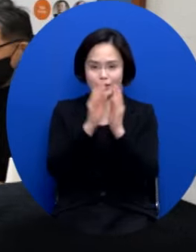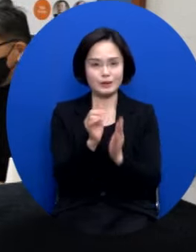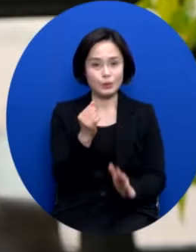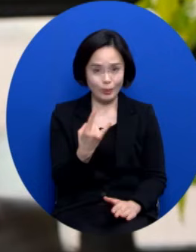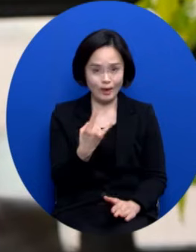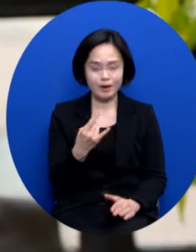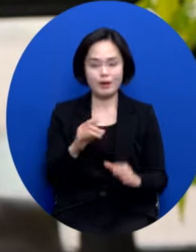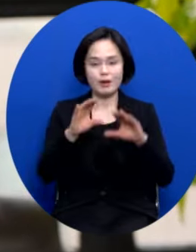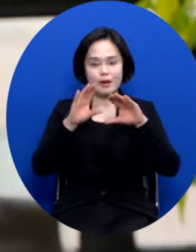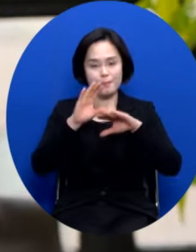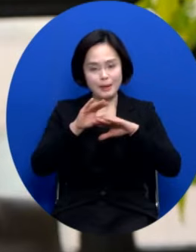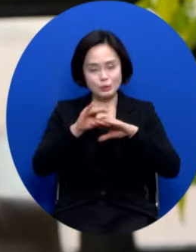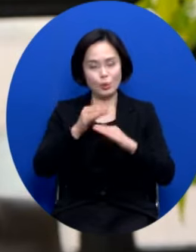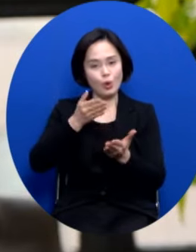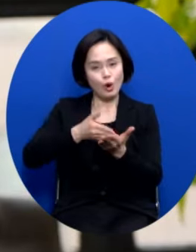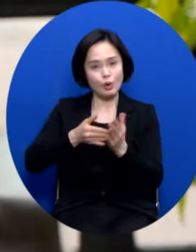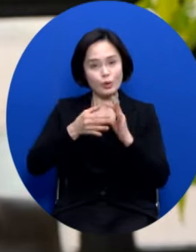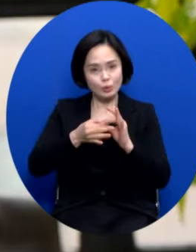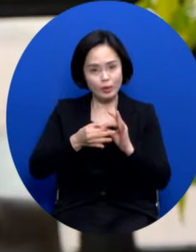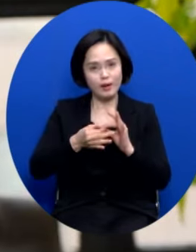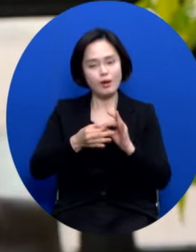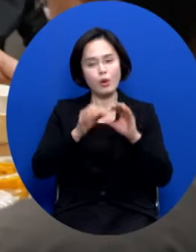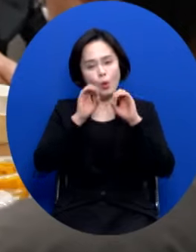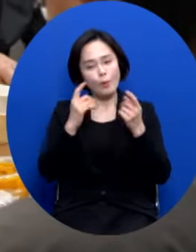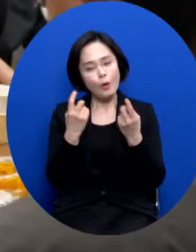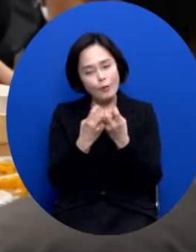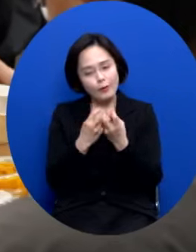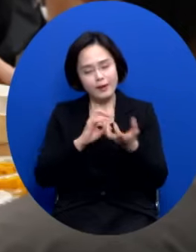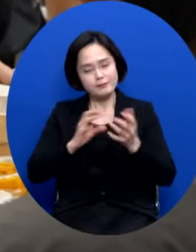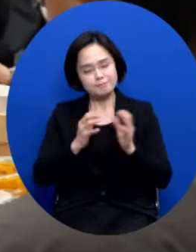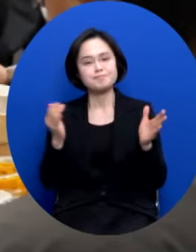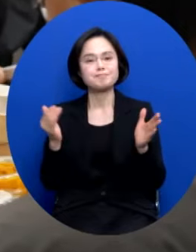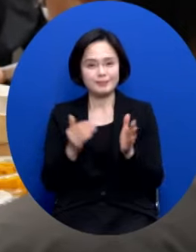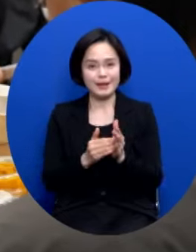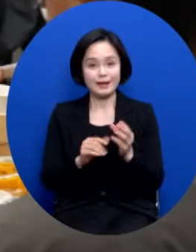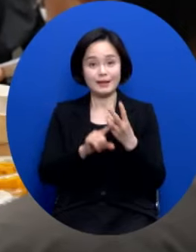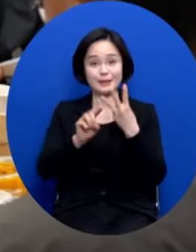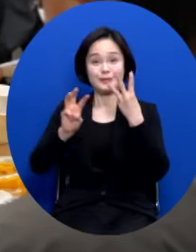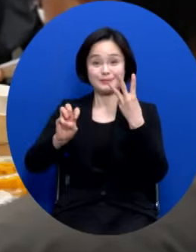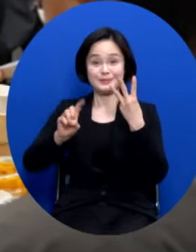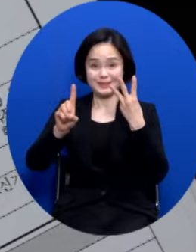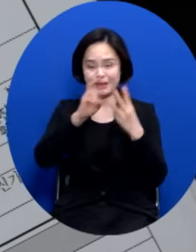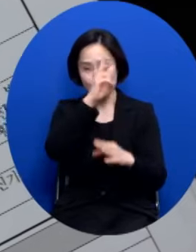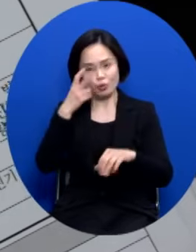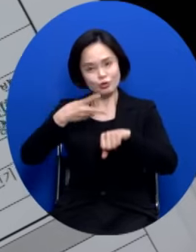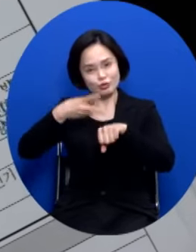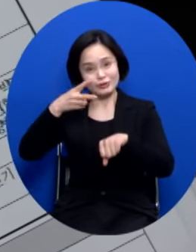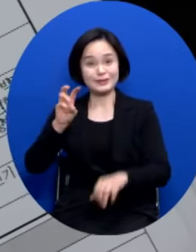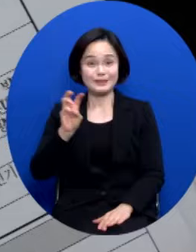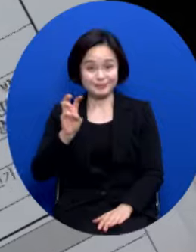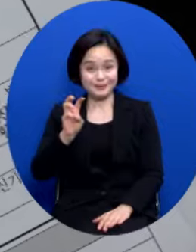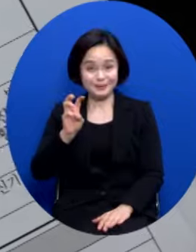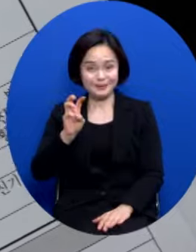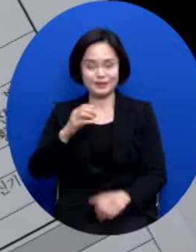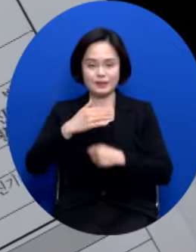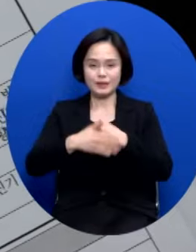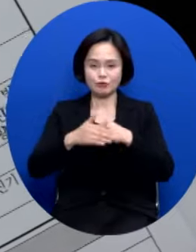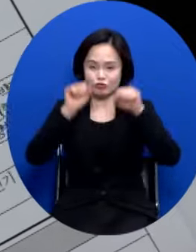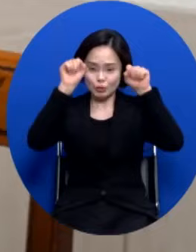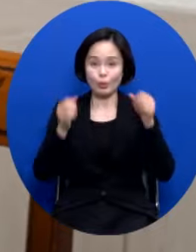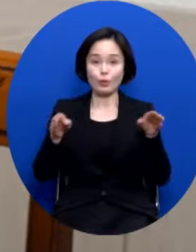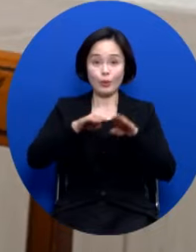언론을 통한 홍보 등 다양한 안건이 논의됐습니다. 오는 3월 31일 오후 2시 30분 대구